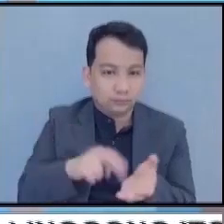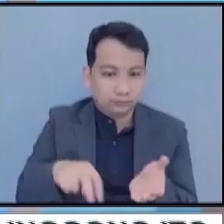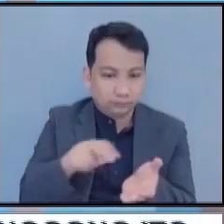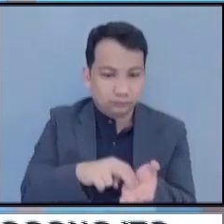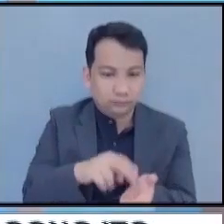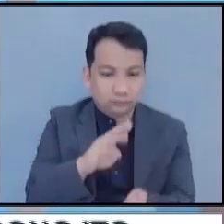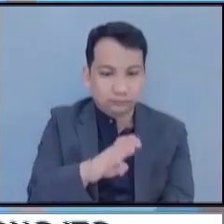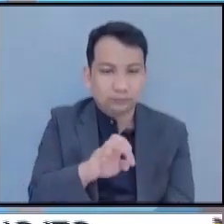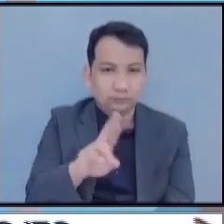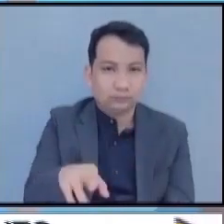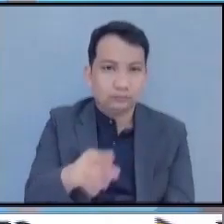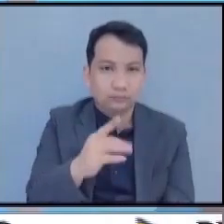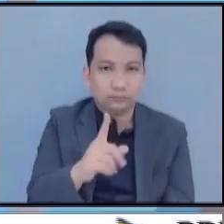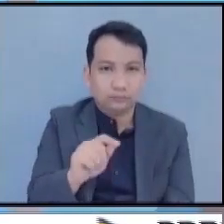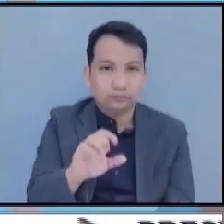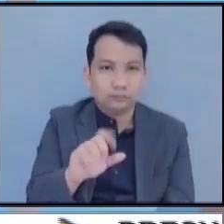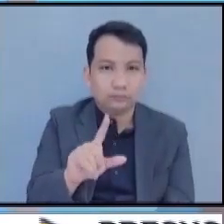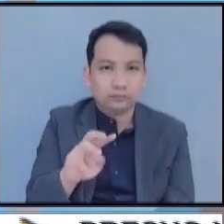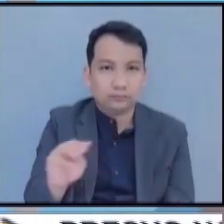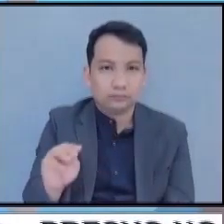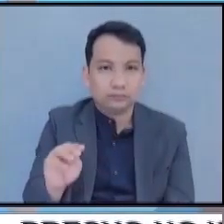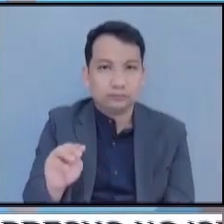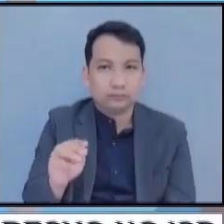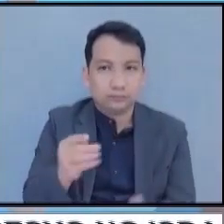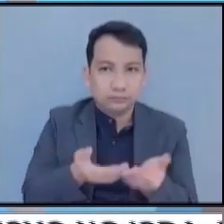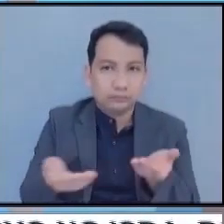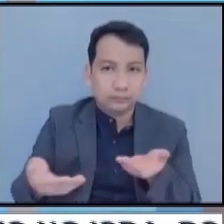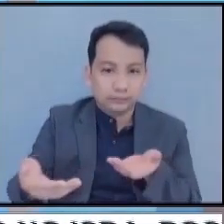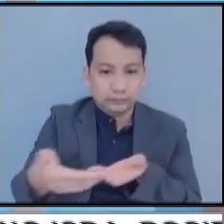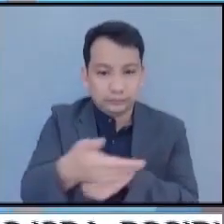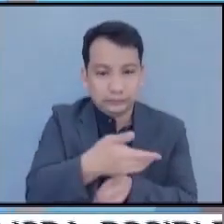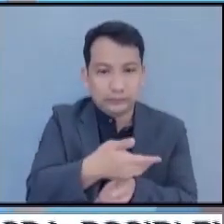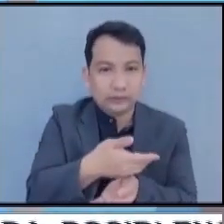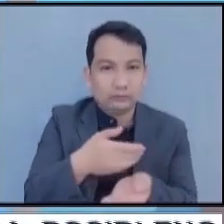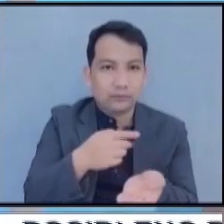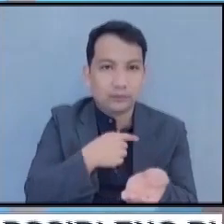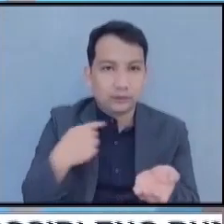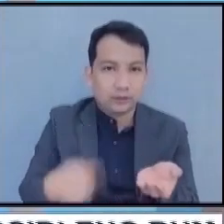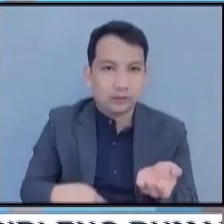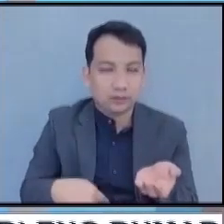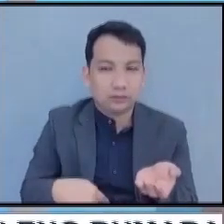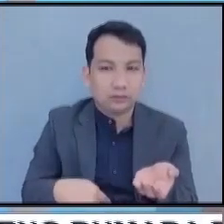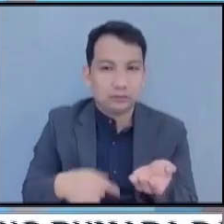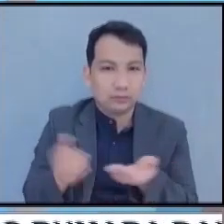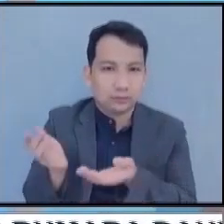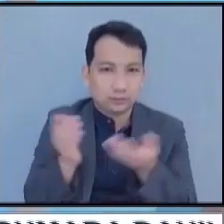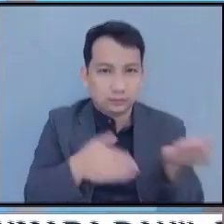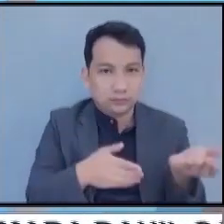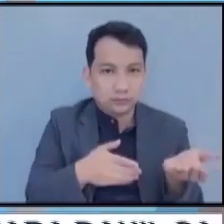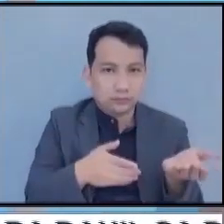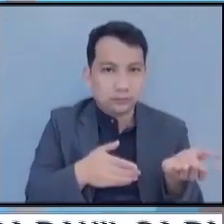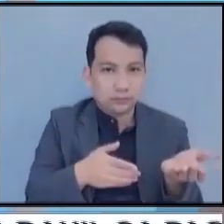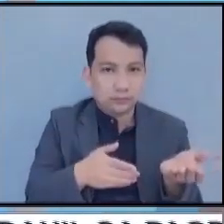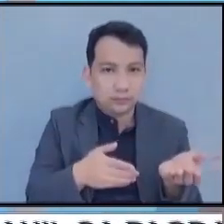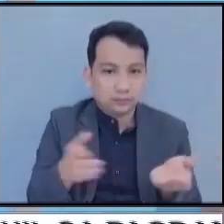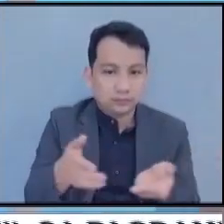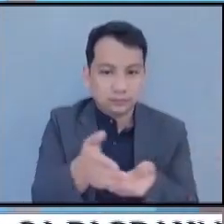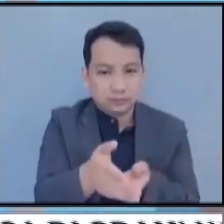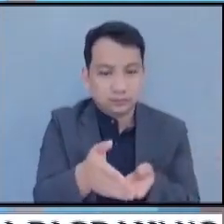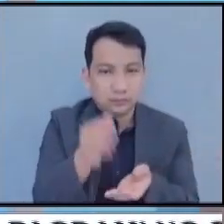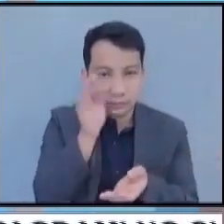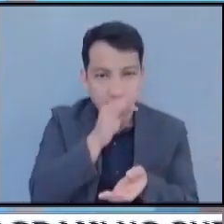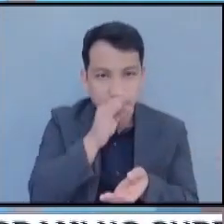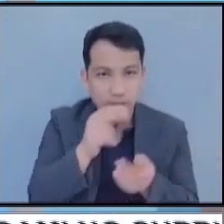Dato Tamblot kung saan pinalibutan ito ng Chinese vessels habang naghahatid ng tulong sa mga mangingisdang Pinoy sa